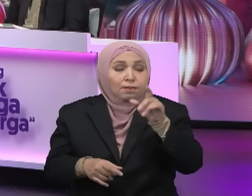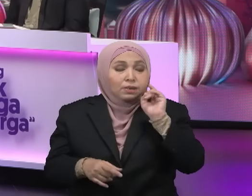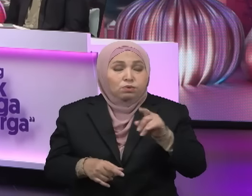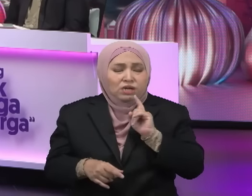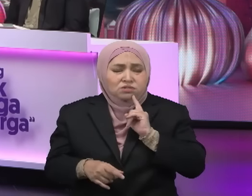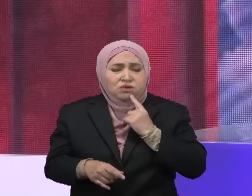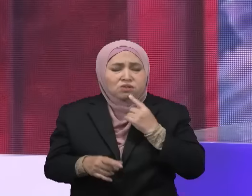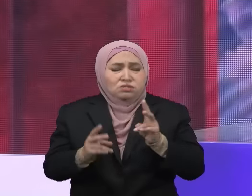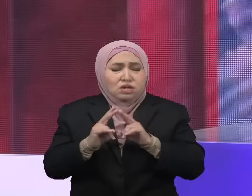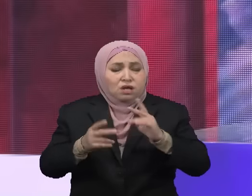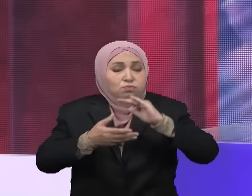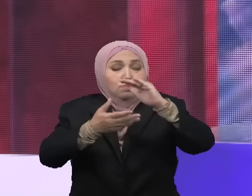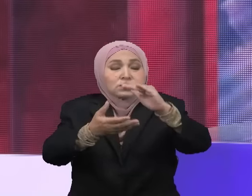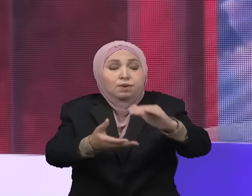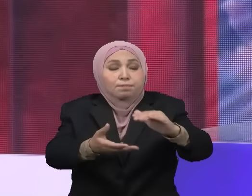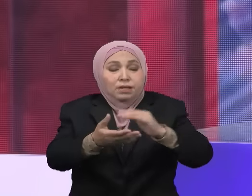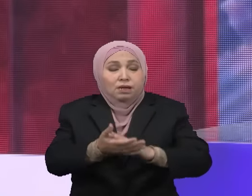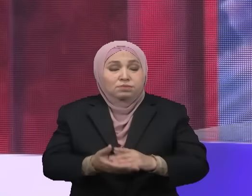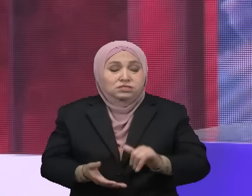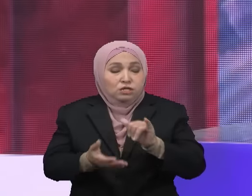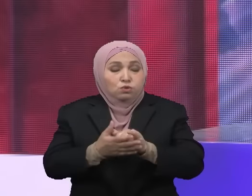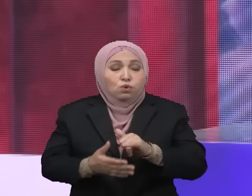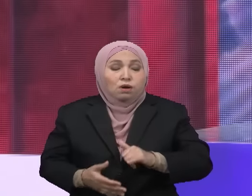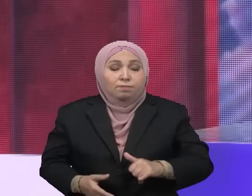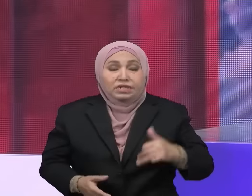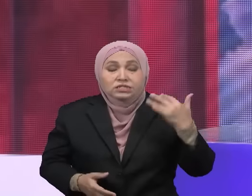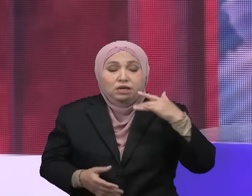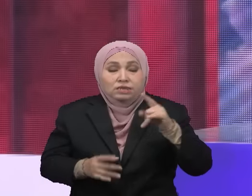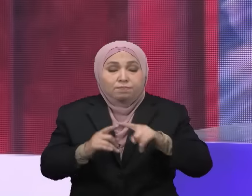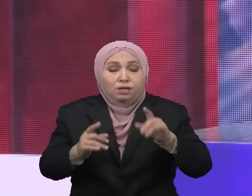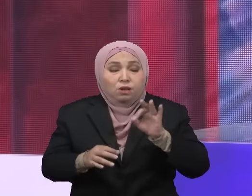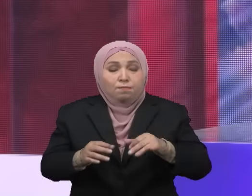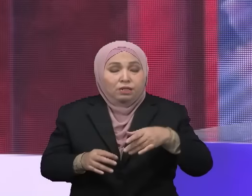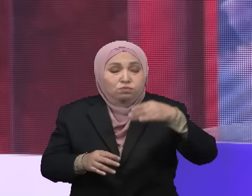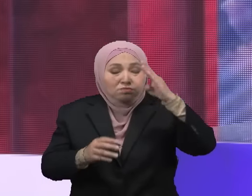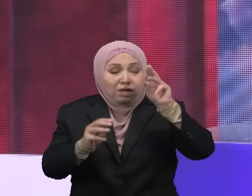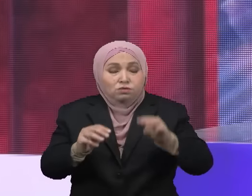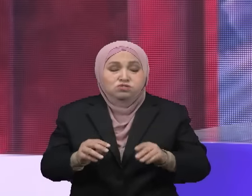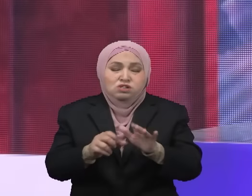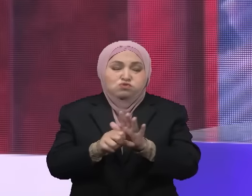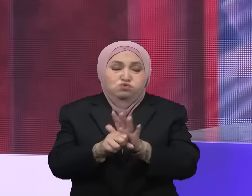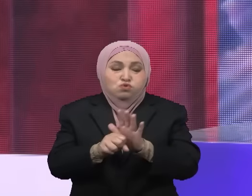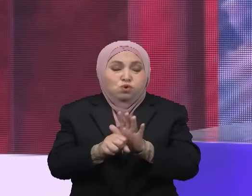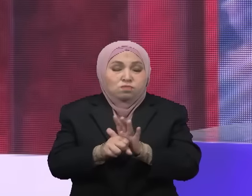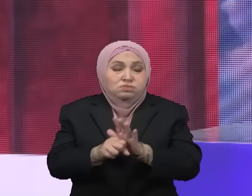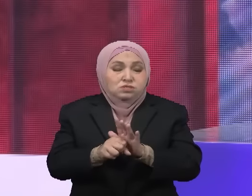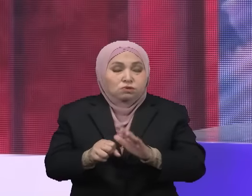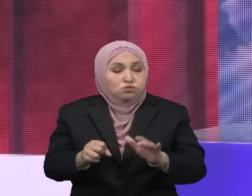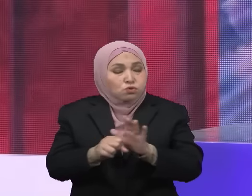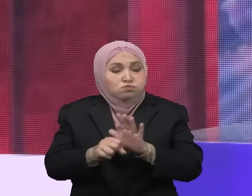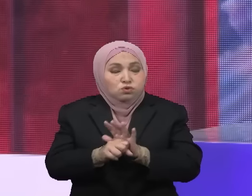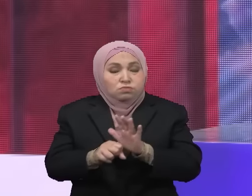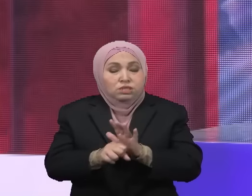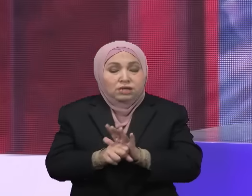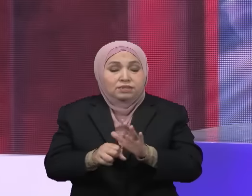serius sangat untuk menyampaikan mesej. Itu bisikan. Tapi kalau peringkat manusia ni kadang-kadang dia dah cukup tu. Dah lah. Dia sambil-sambil